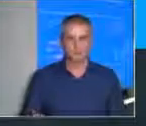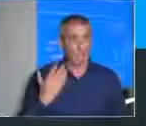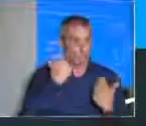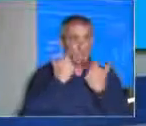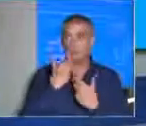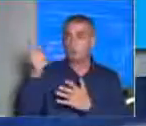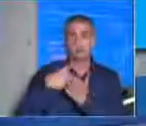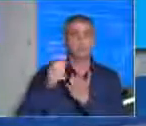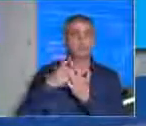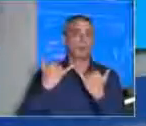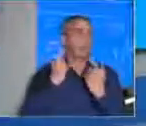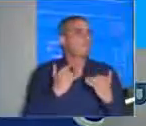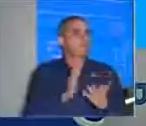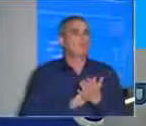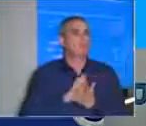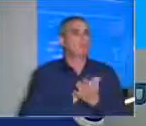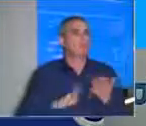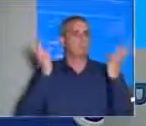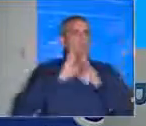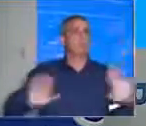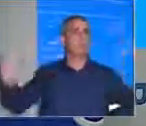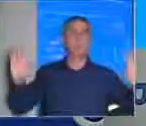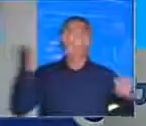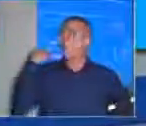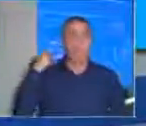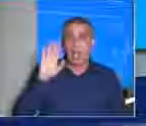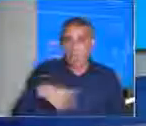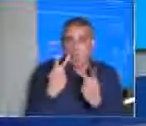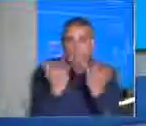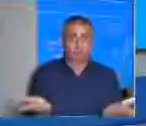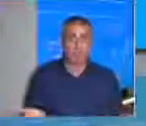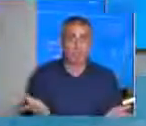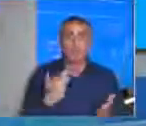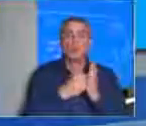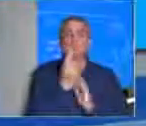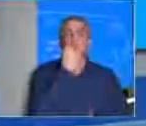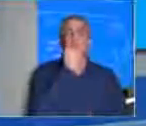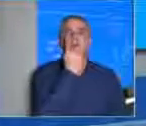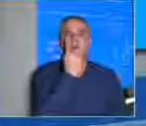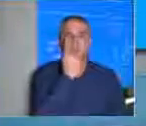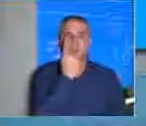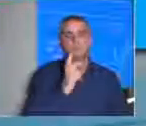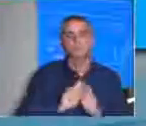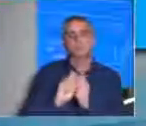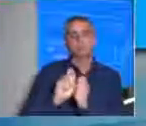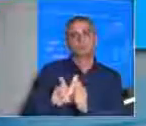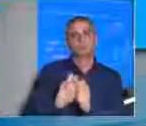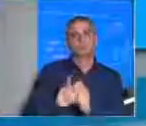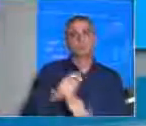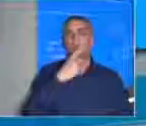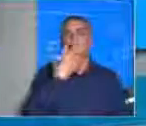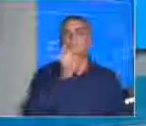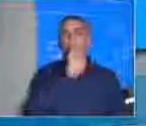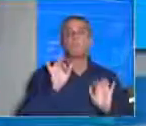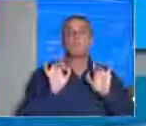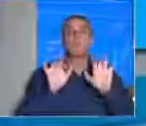הם המשיכו לפתח. אבל עכשיו אין כלום. אבל לא היה כלום לפני כן, חוץ מדבר אחד, שזה שילומים. שזה